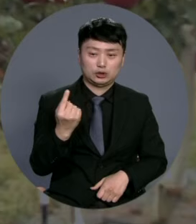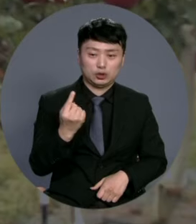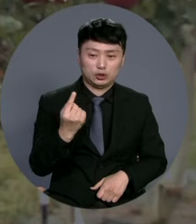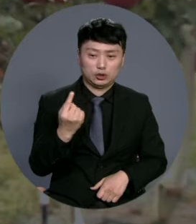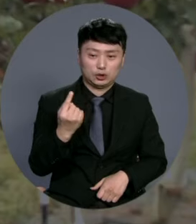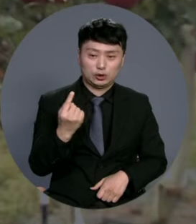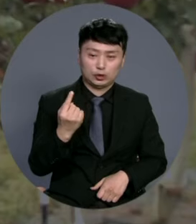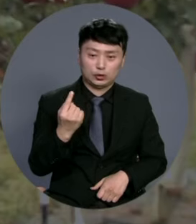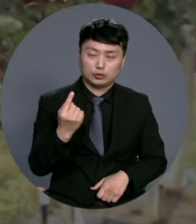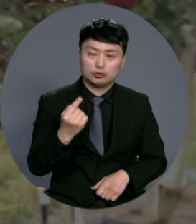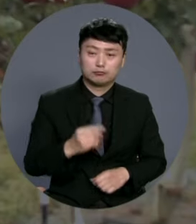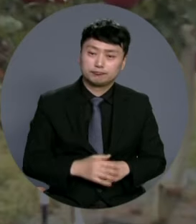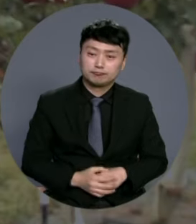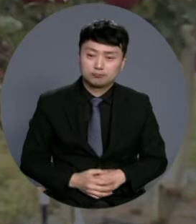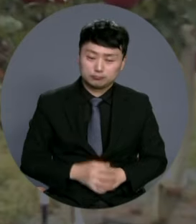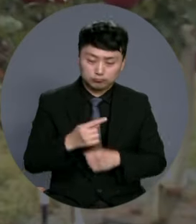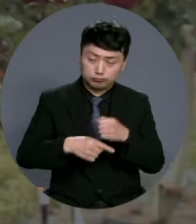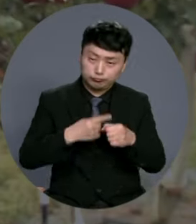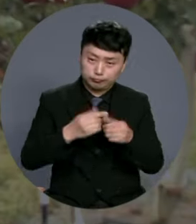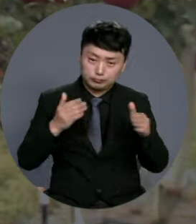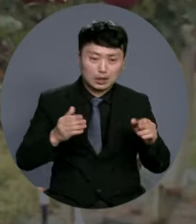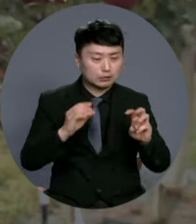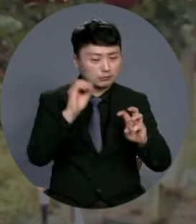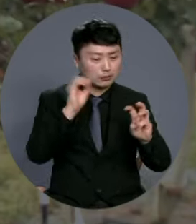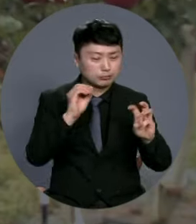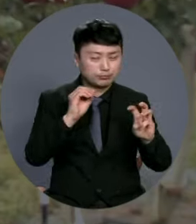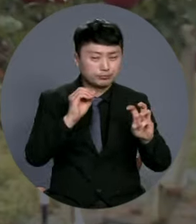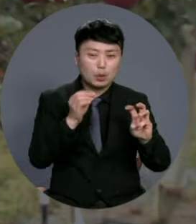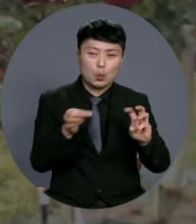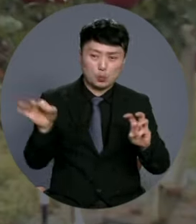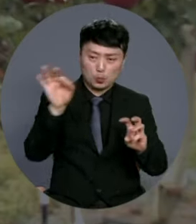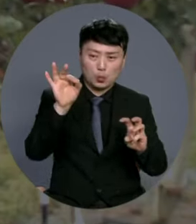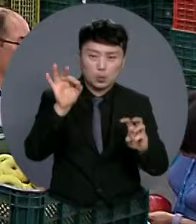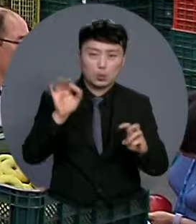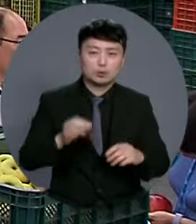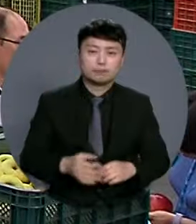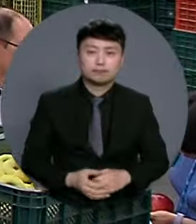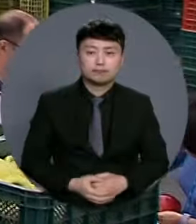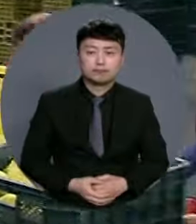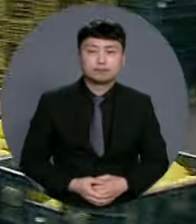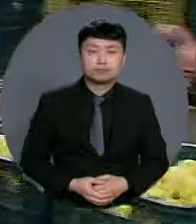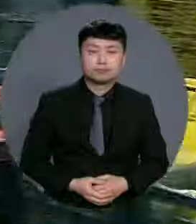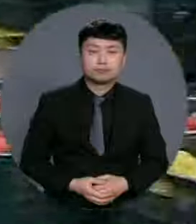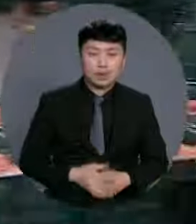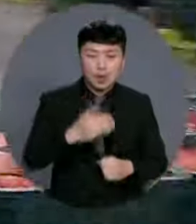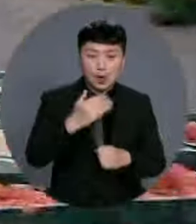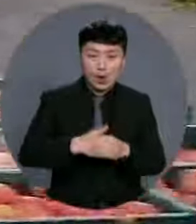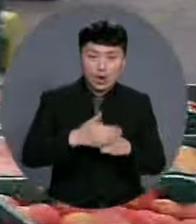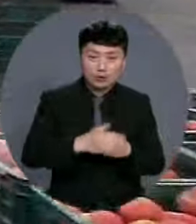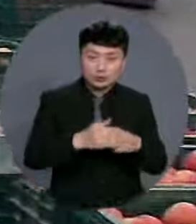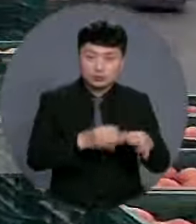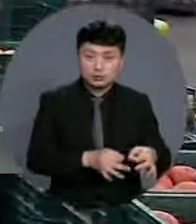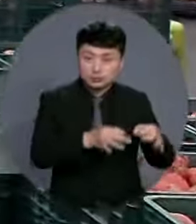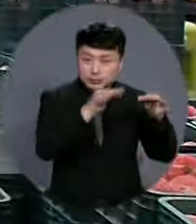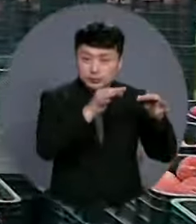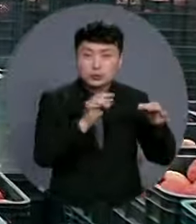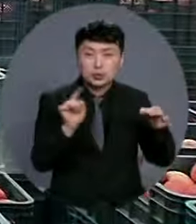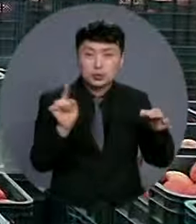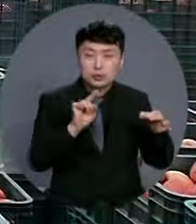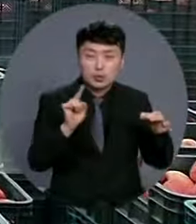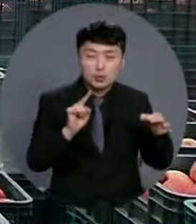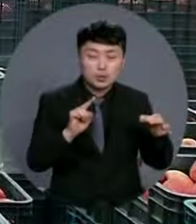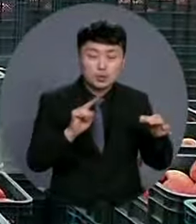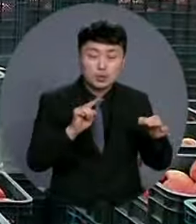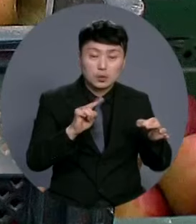2만 1천 원 정도로 1년 사이 30% 가까이 오른 겁니다. 과일값이 요동치자 그동안